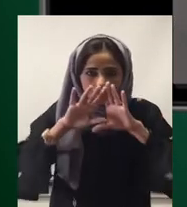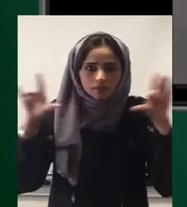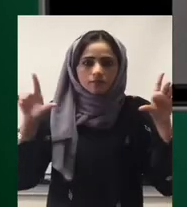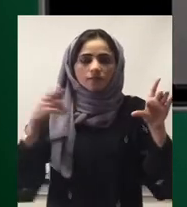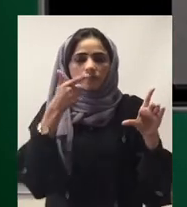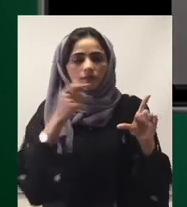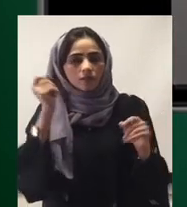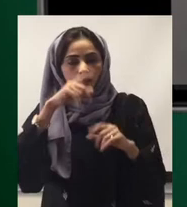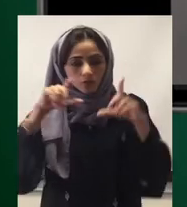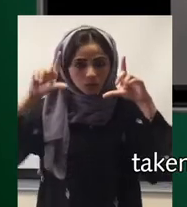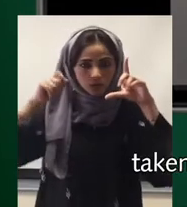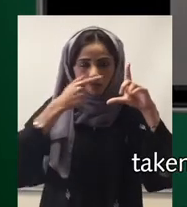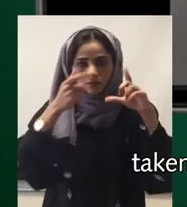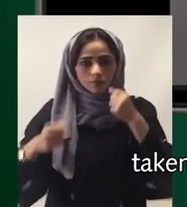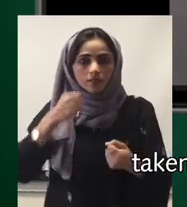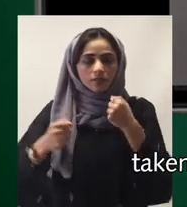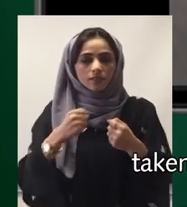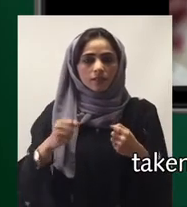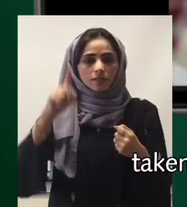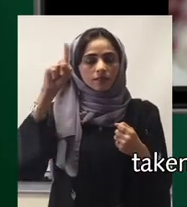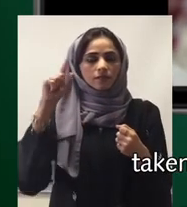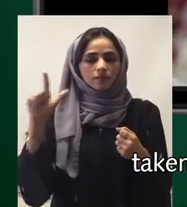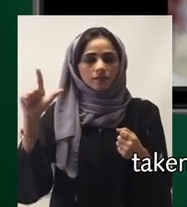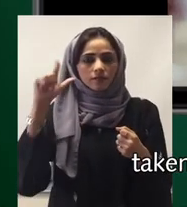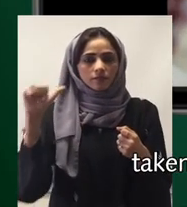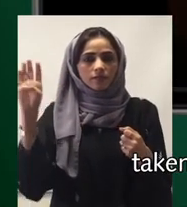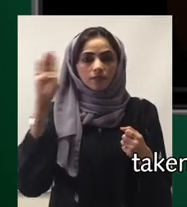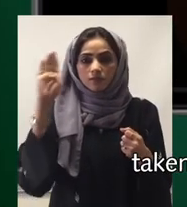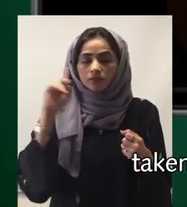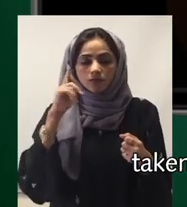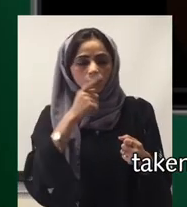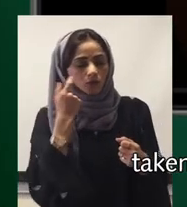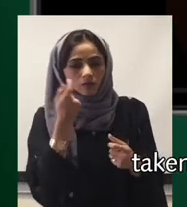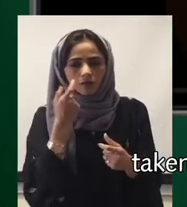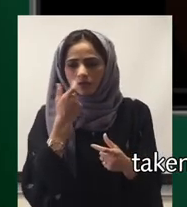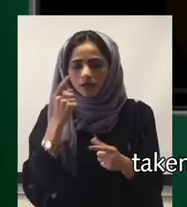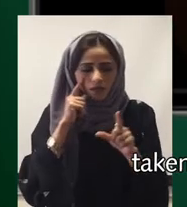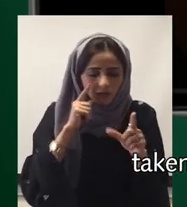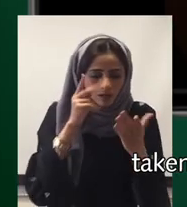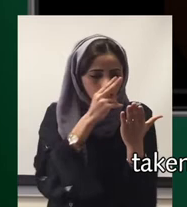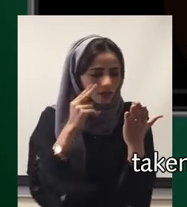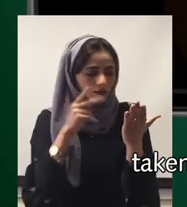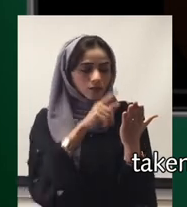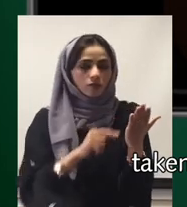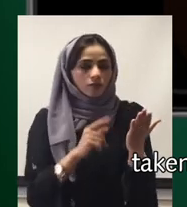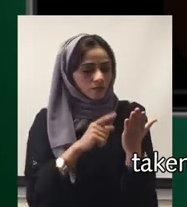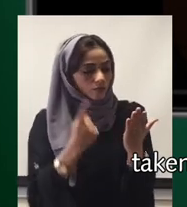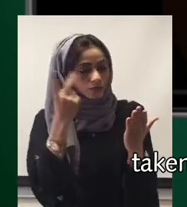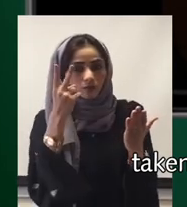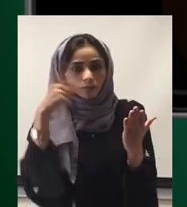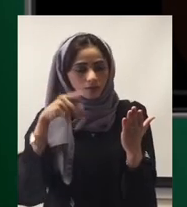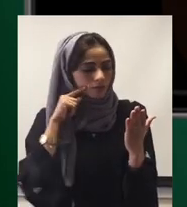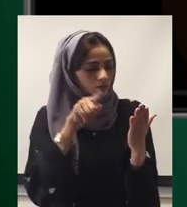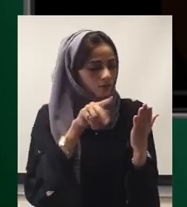بل والتصوير الفوري بسيارة لبيك التي تمكننا من قراءة أكثر من 21 نوعاً من المؤثرات